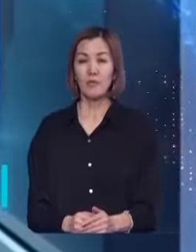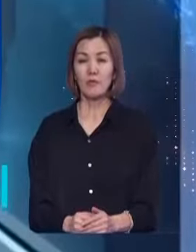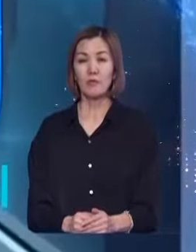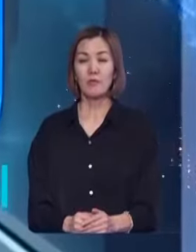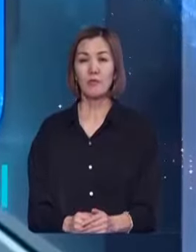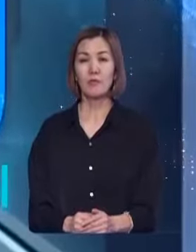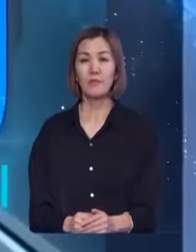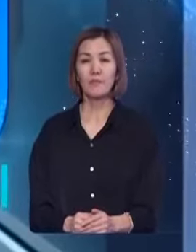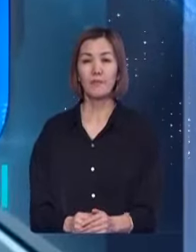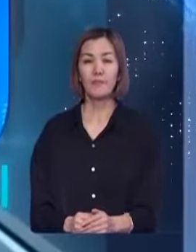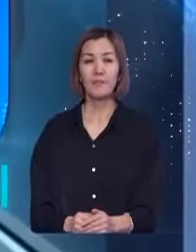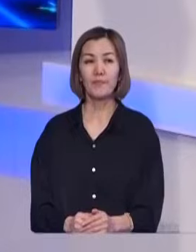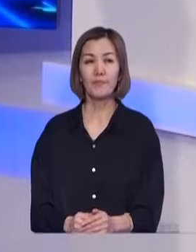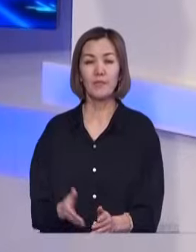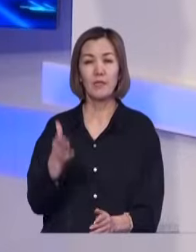арнасы.